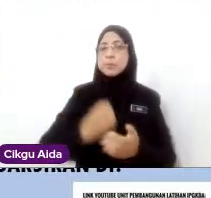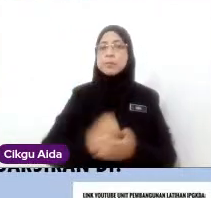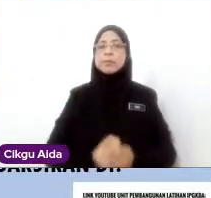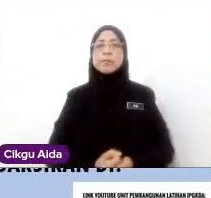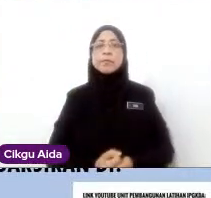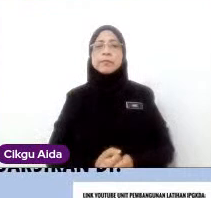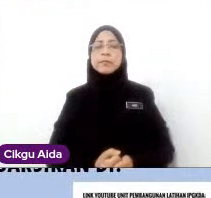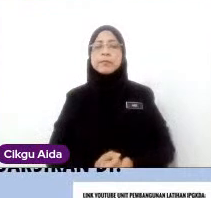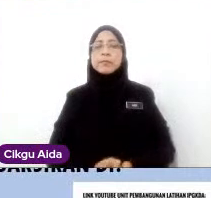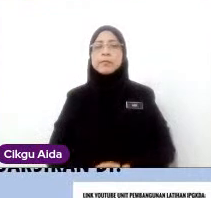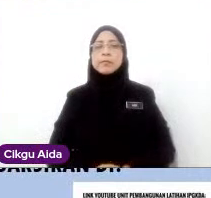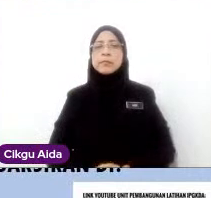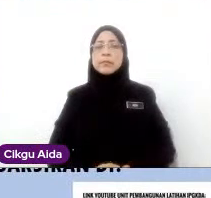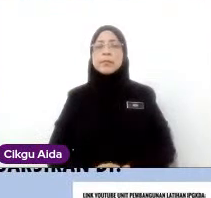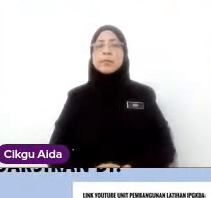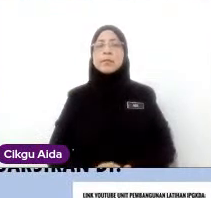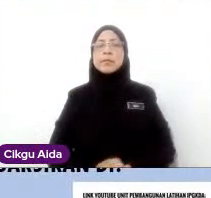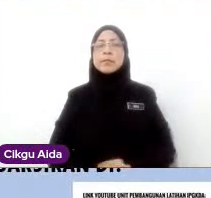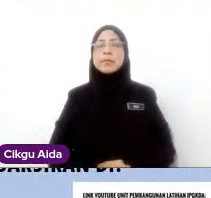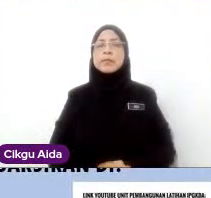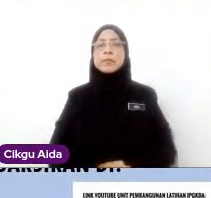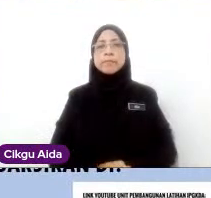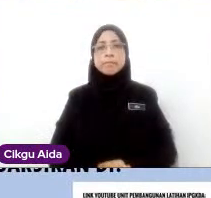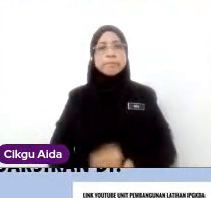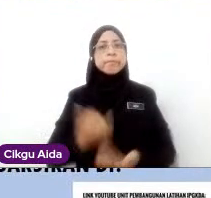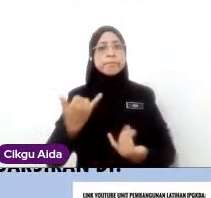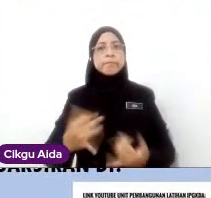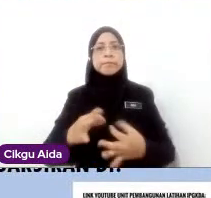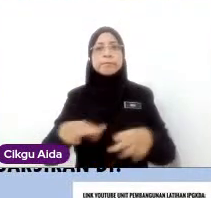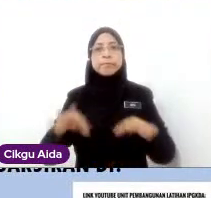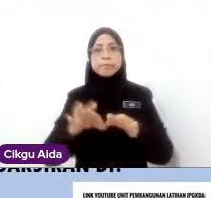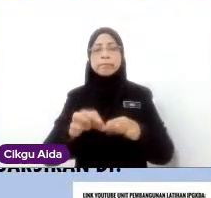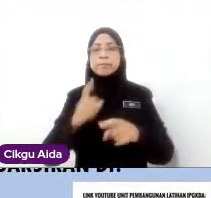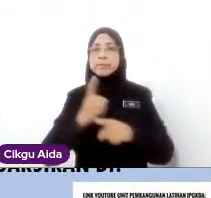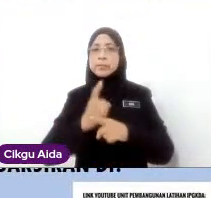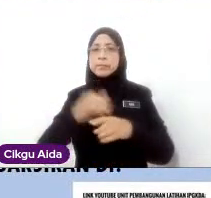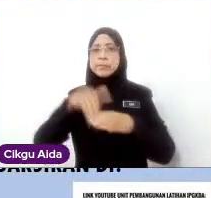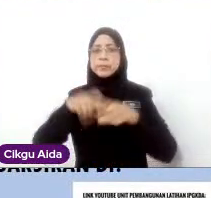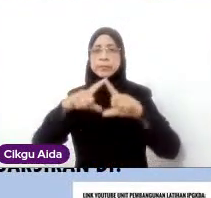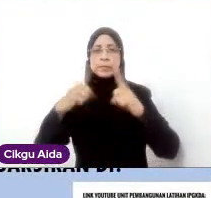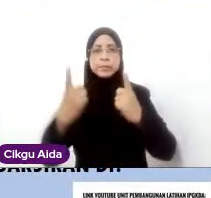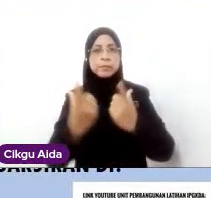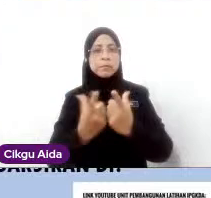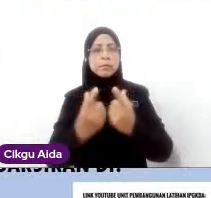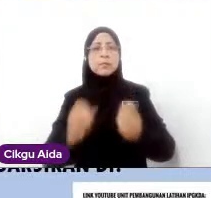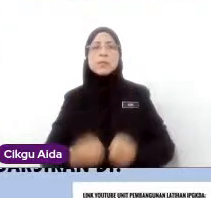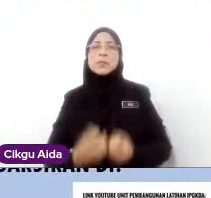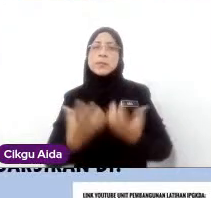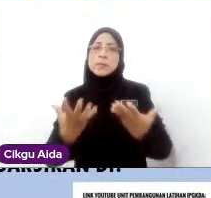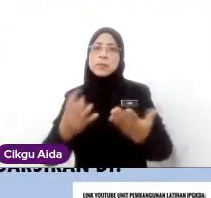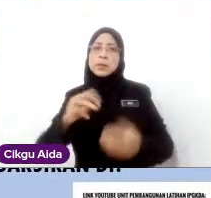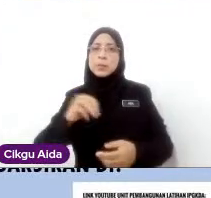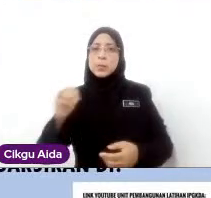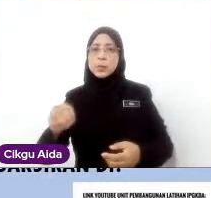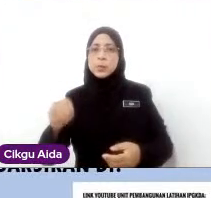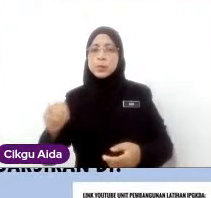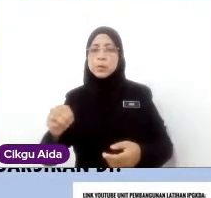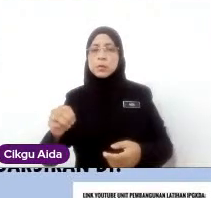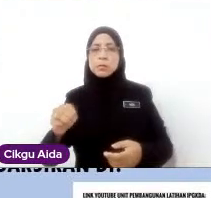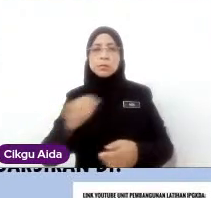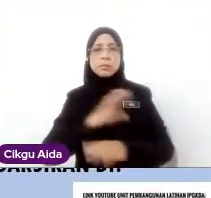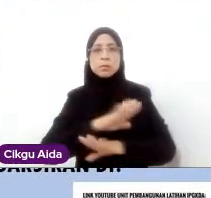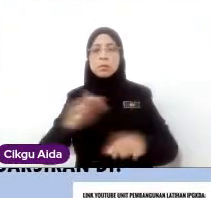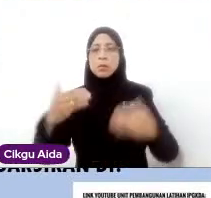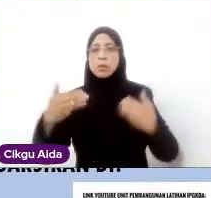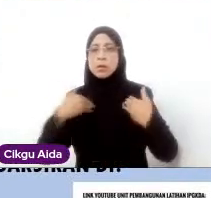Okay, ni sebenarnya situasi sebenar dalam kelas kan. Sebenarnya okay, betapa murid ni sampai dah tak cukup tempat duduk, dah nak